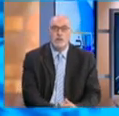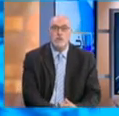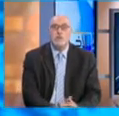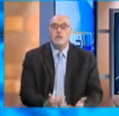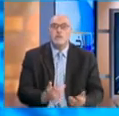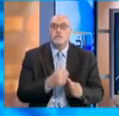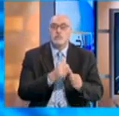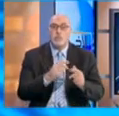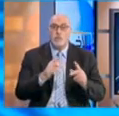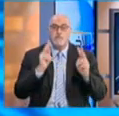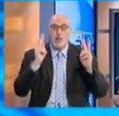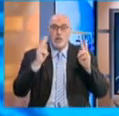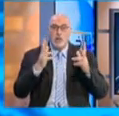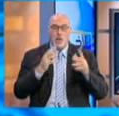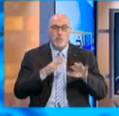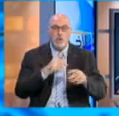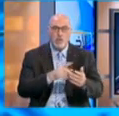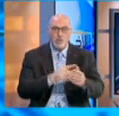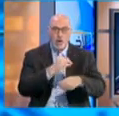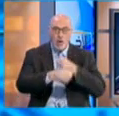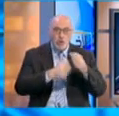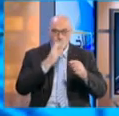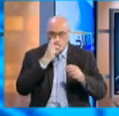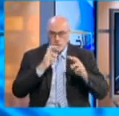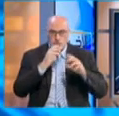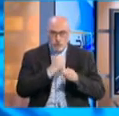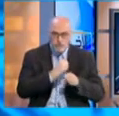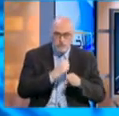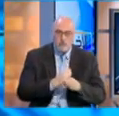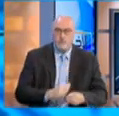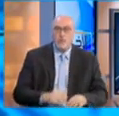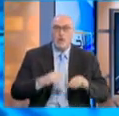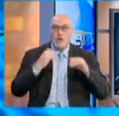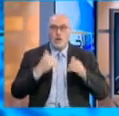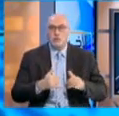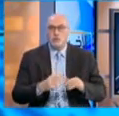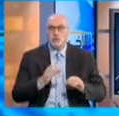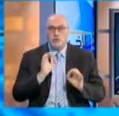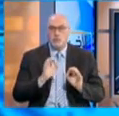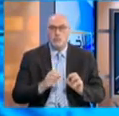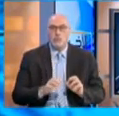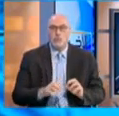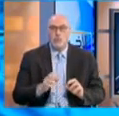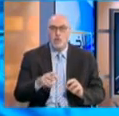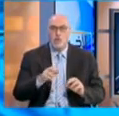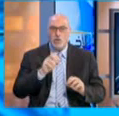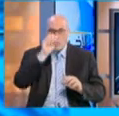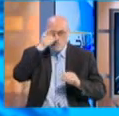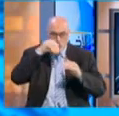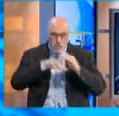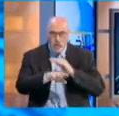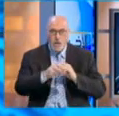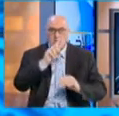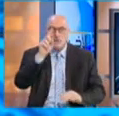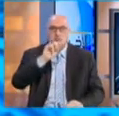طبيعية للبلاد، وبعد سنوات من البحوث والعمل ستشرع الجزائر في استغلال واحد من أكبر المناجم في مادة